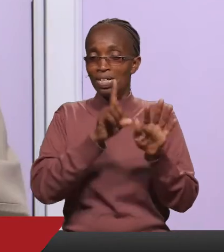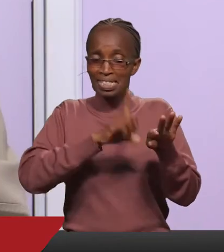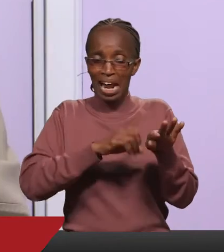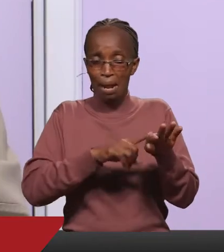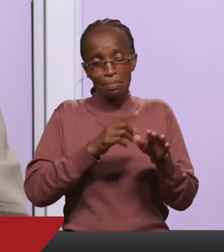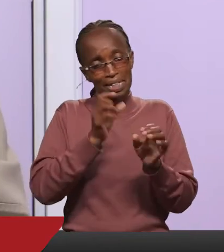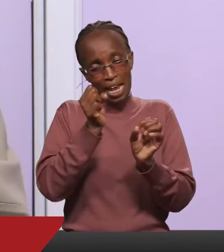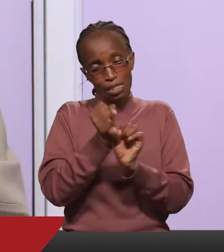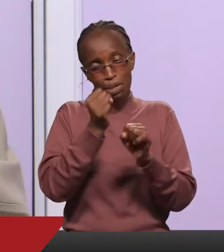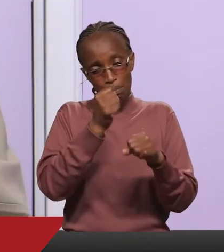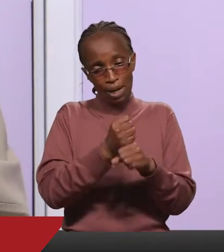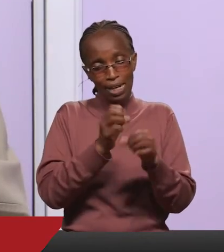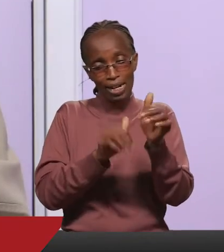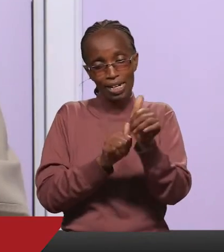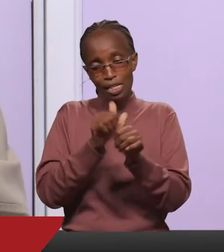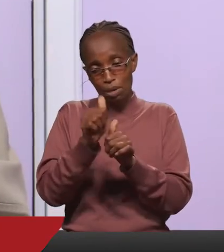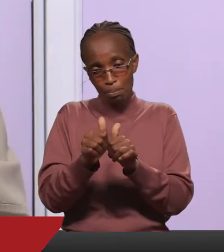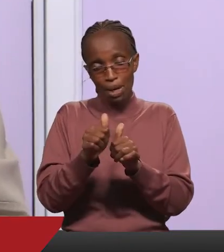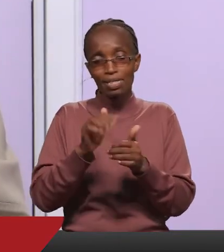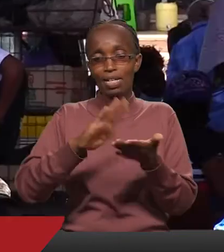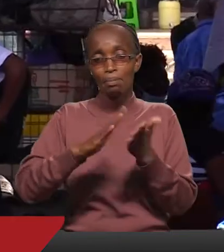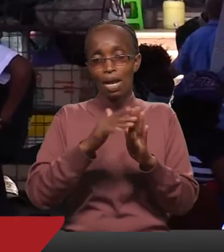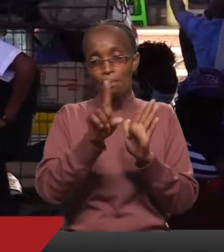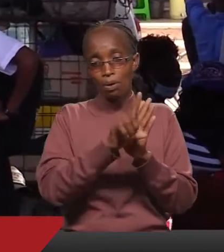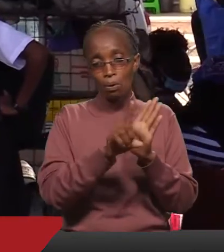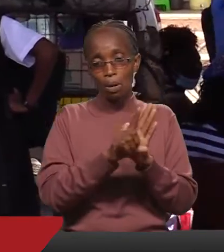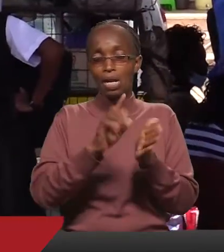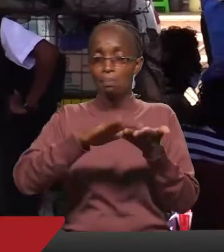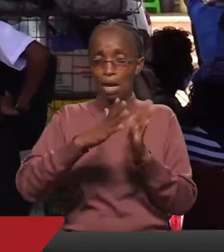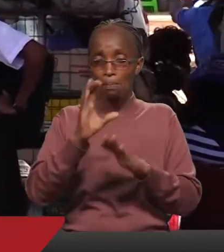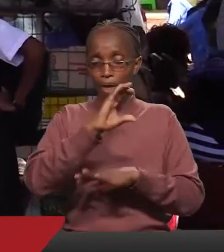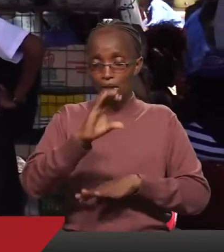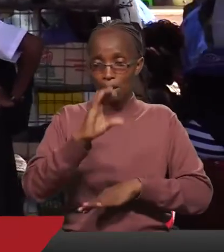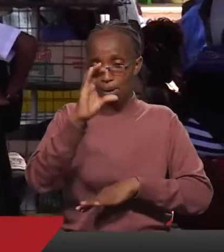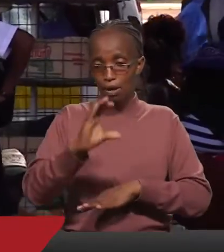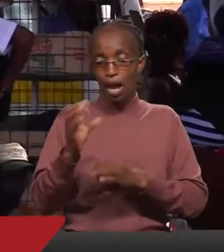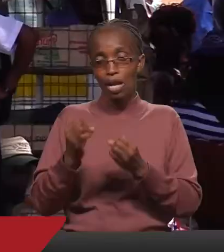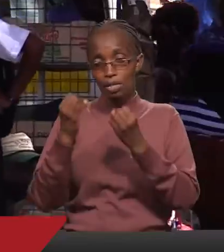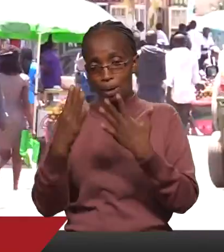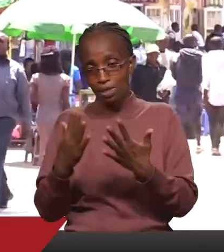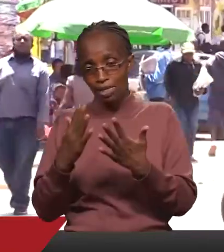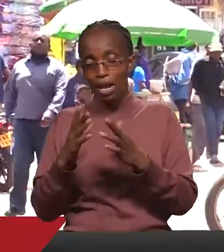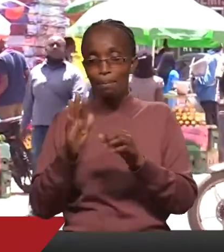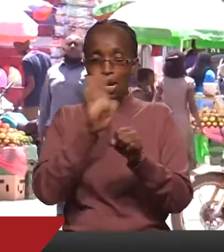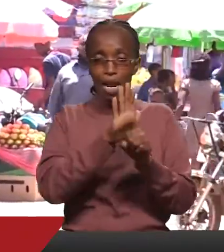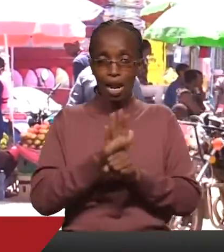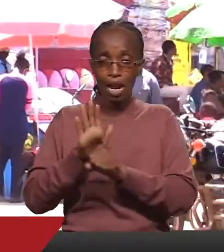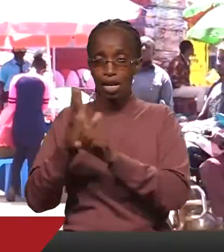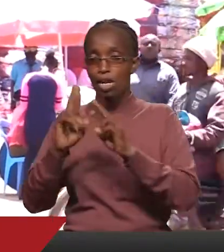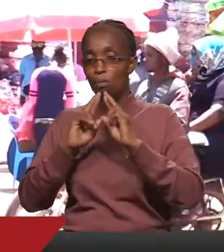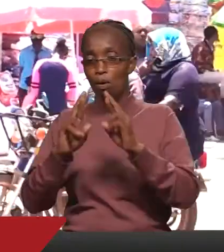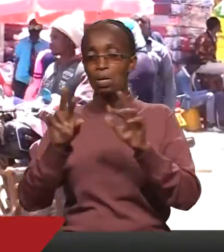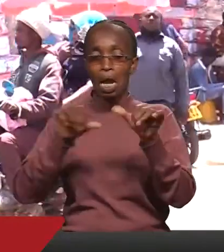once it is the law, then it is criminal. Haya najiri, huku kukizidi kuripotiwa visa vingi vya utovu wa